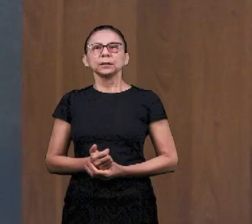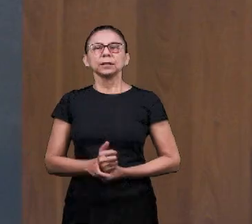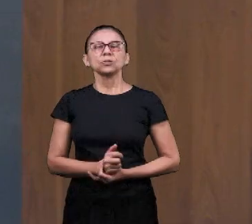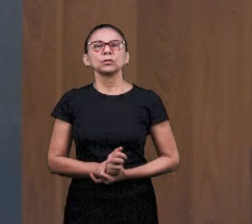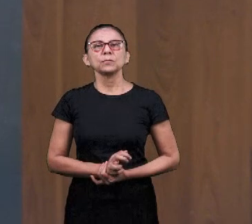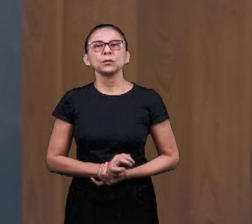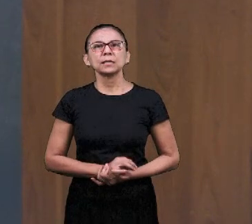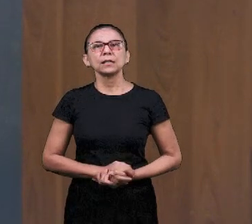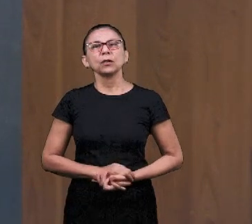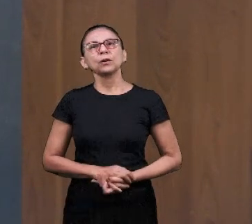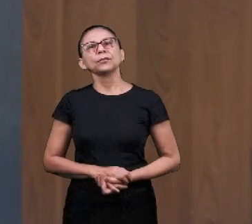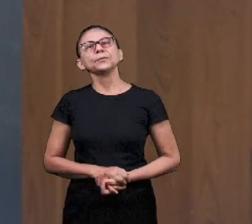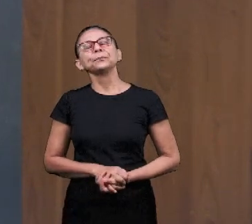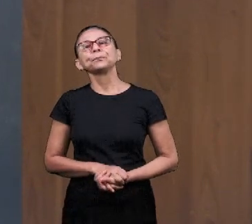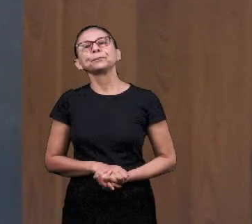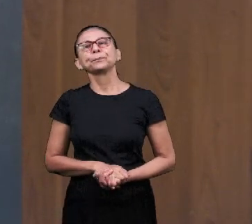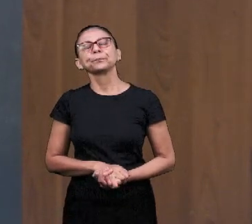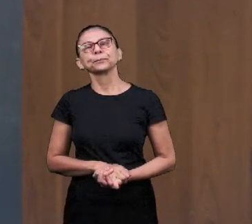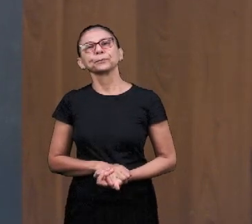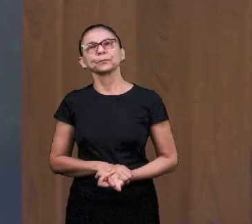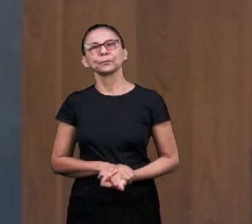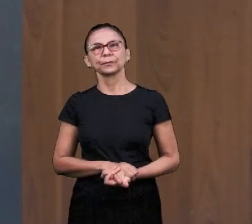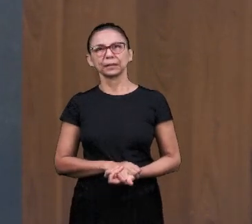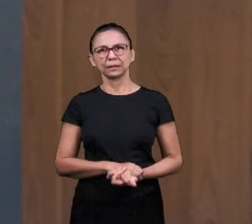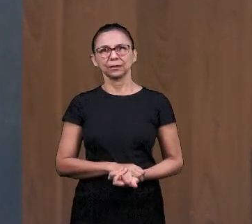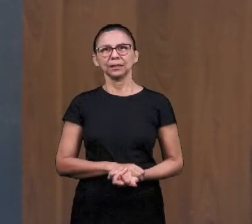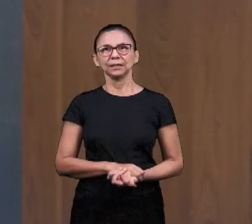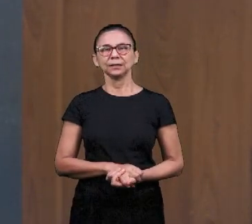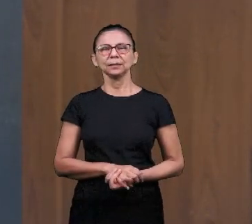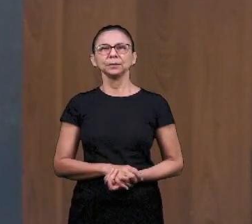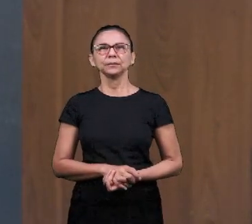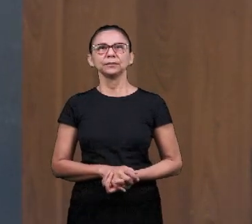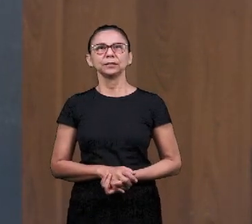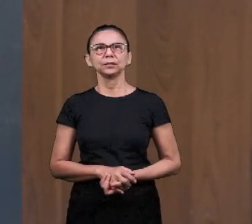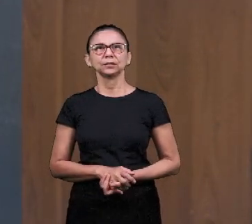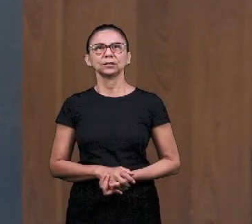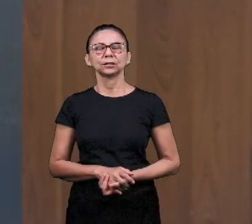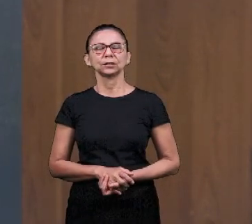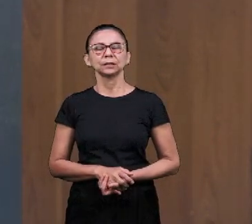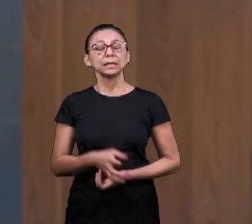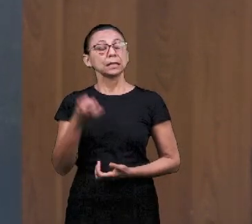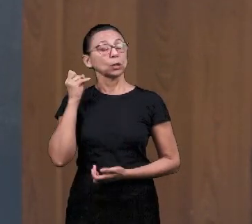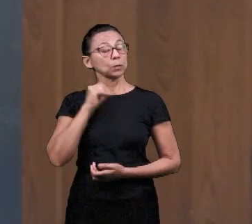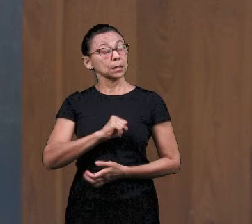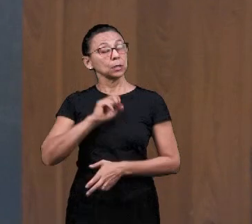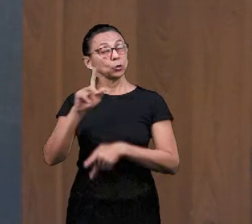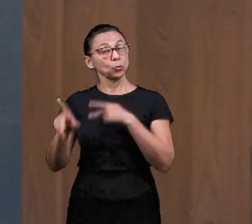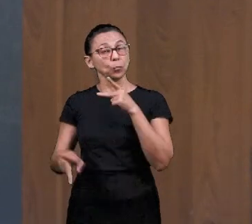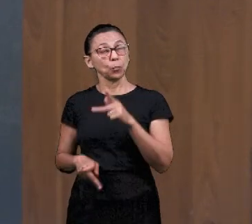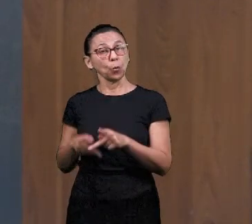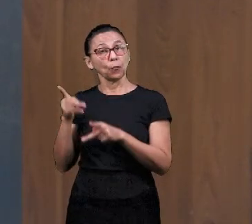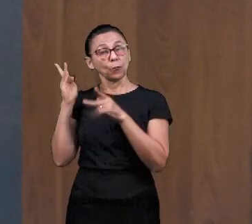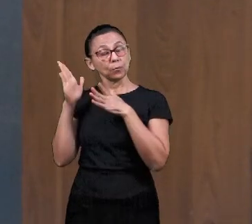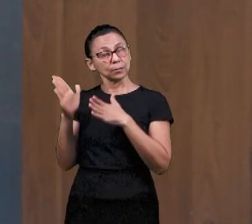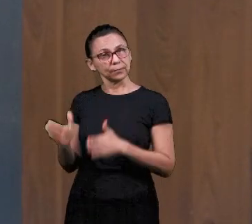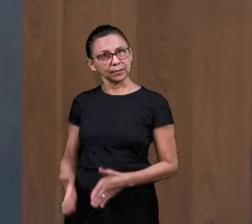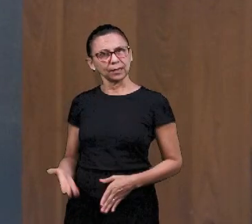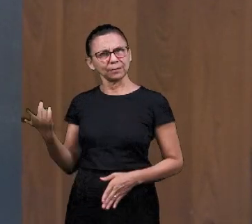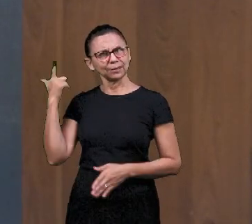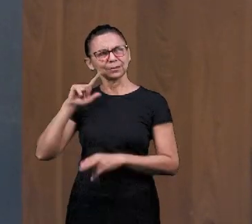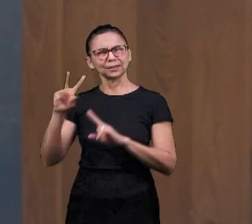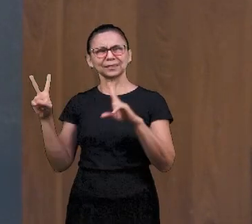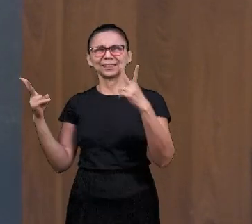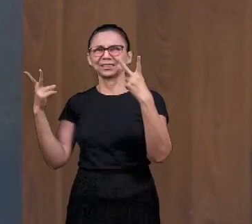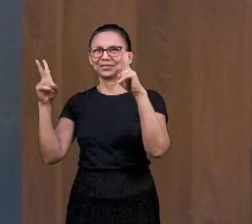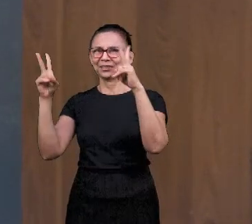et marchaient dans le chemin orienté par Dieu, ils seraient victorieux. Et après l'entrée dans